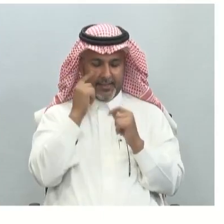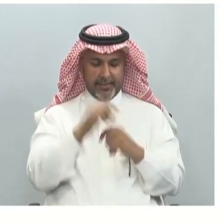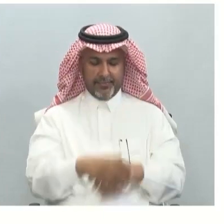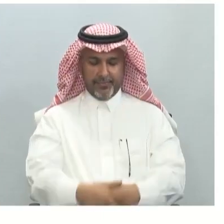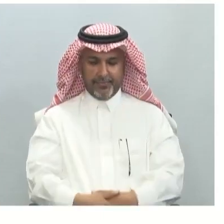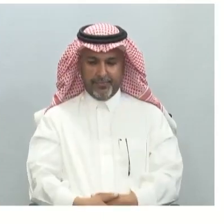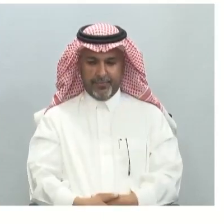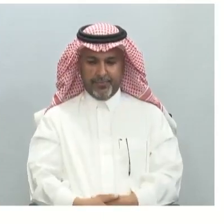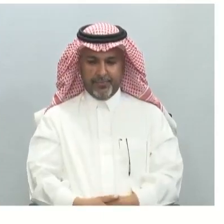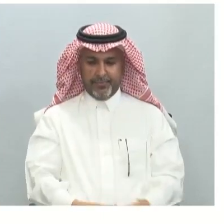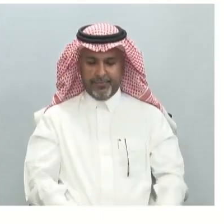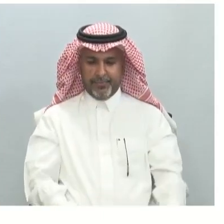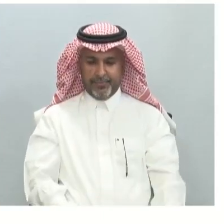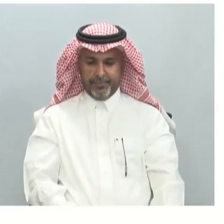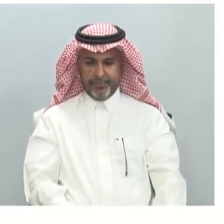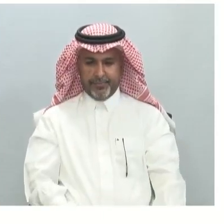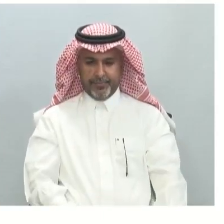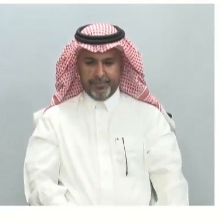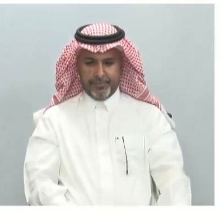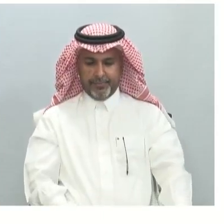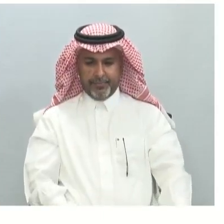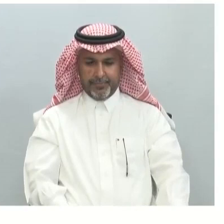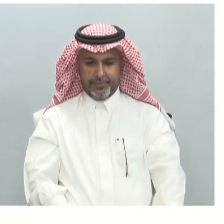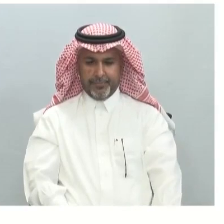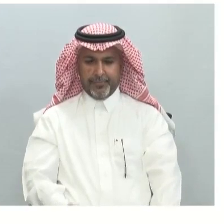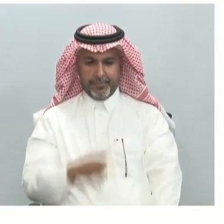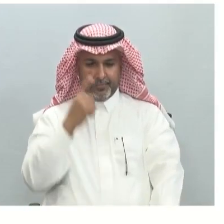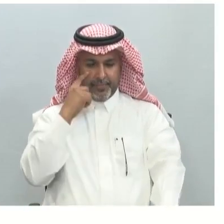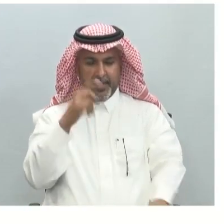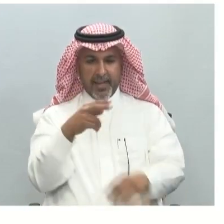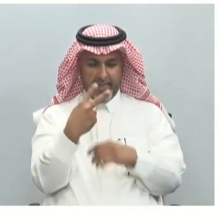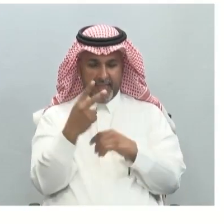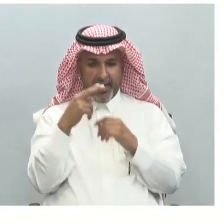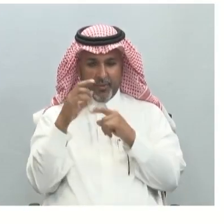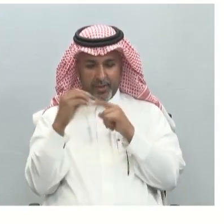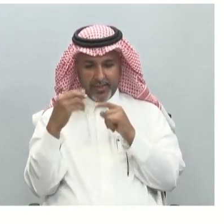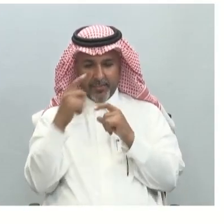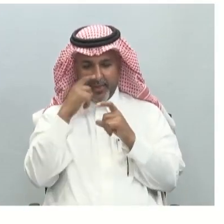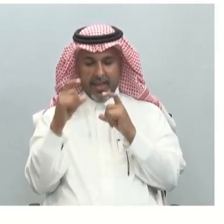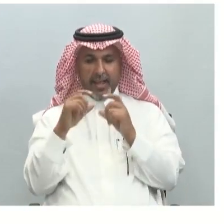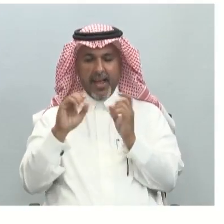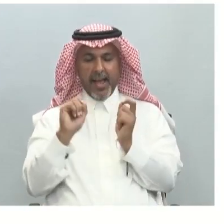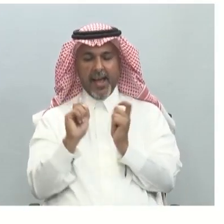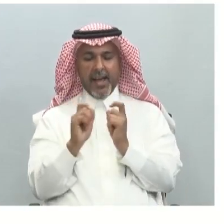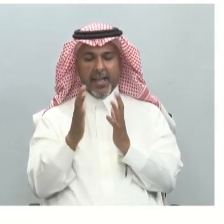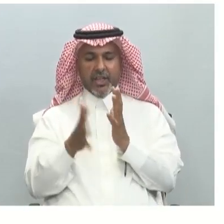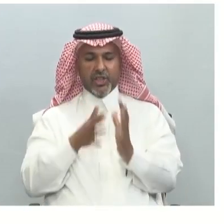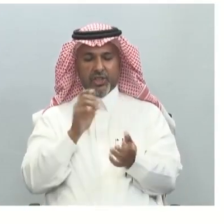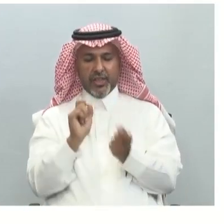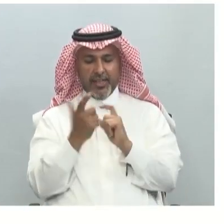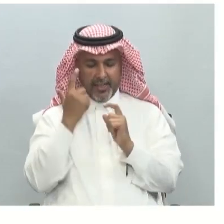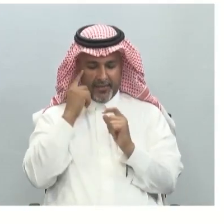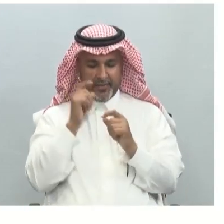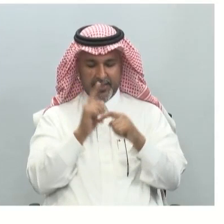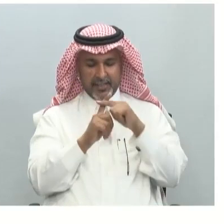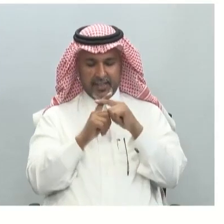يعني اثنين ناقص ناقص ثلاثه راح نحول الطرح هنا الى جمع ونغير اشاره العدد